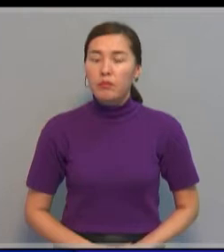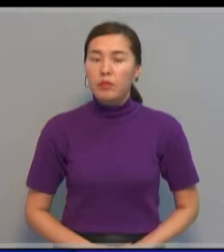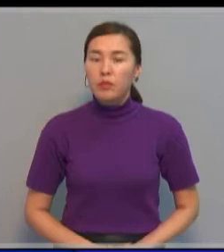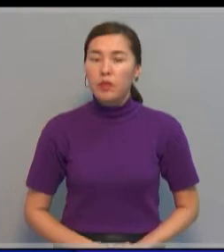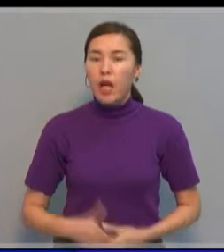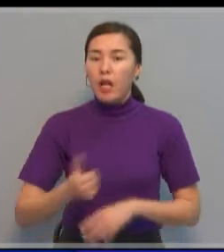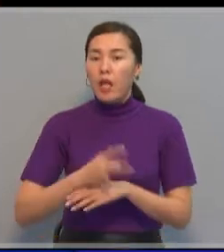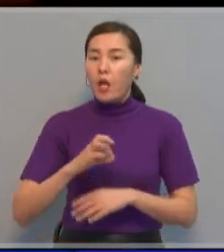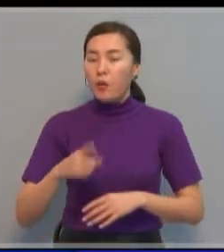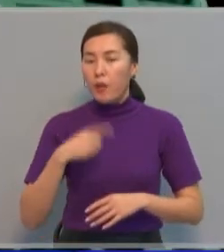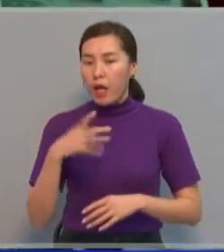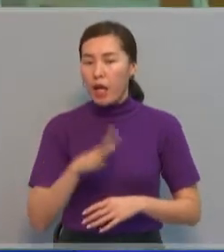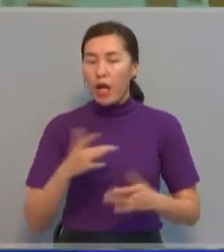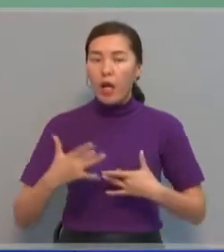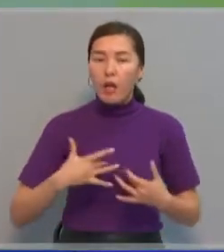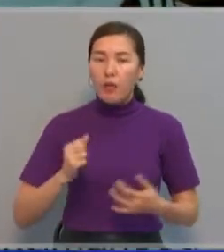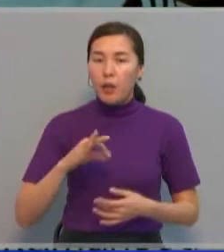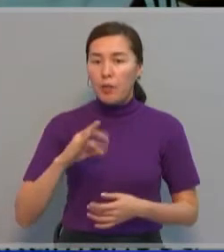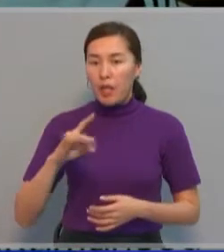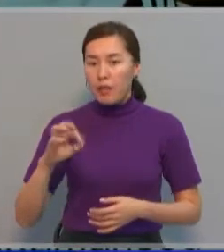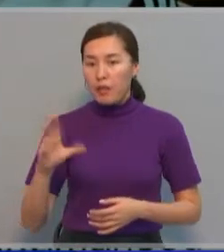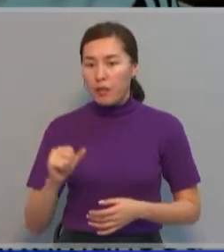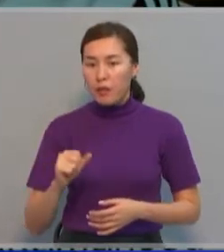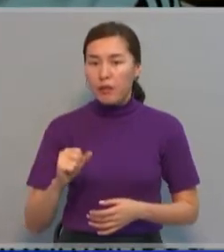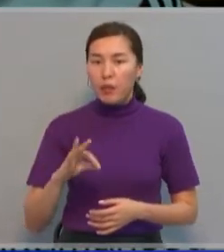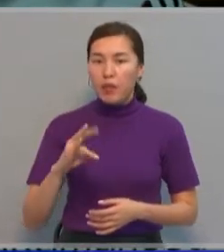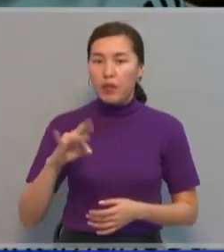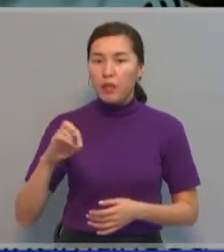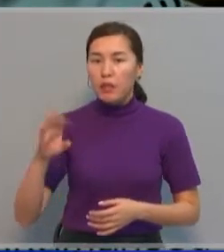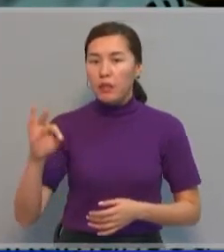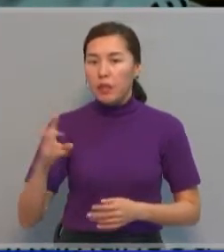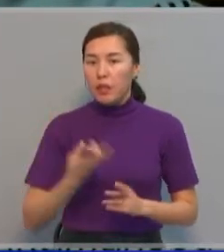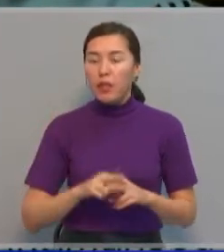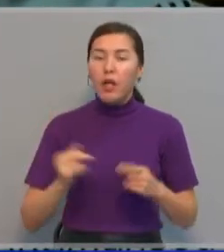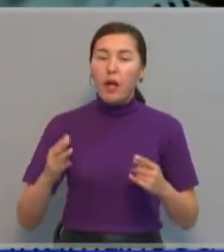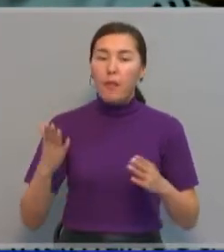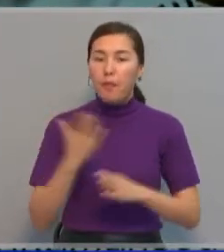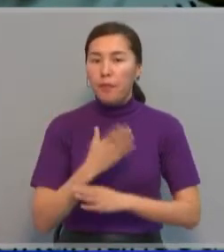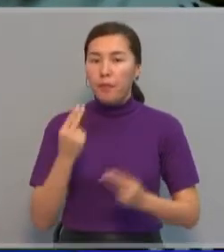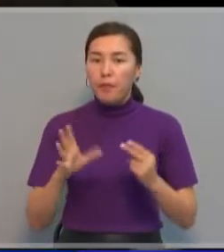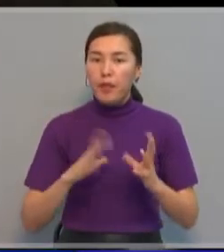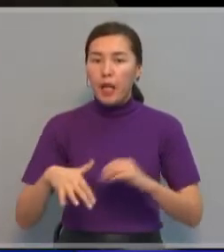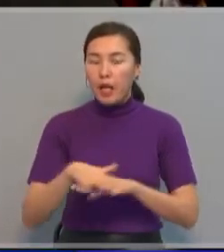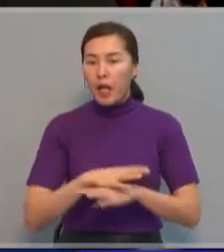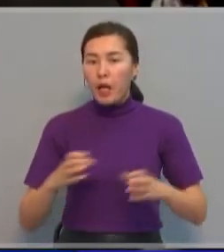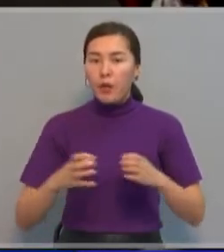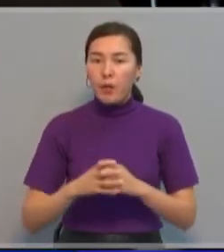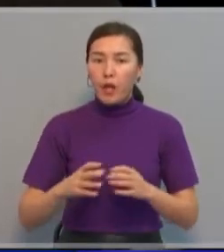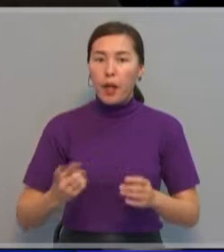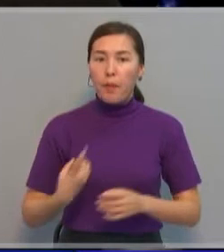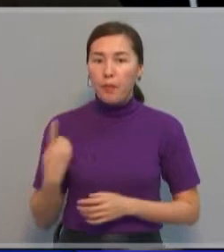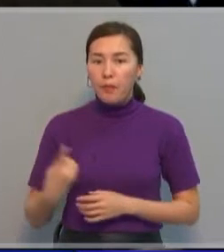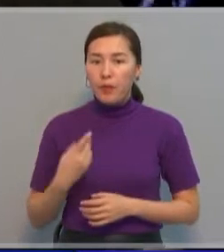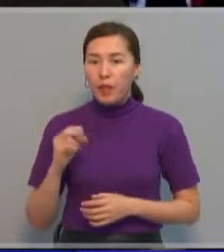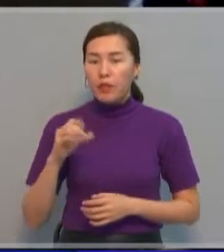Главные роли в фильме озвучили актрисы Айгуль Иманбаева и Жанель Макажан. Кроме того, в фильме сыграла международная группа